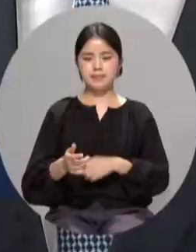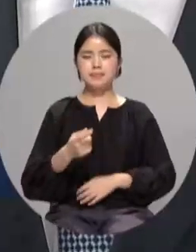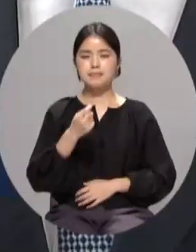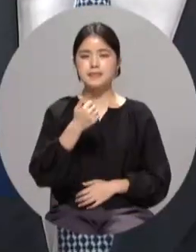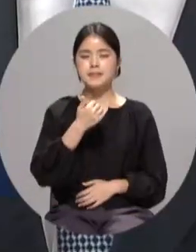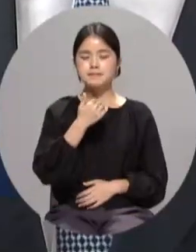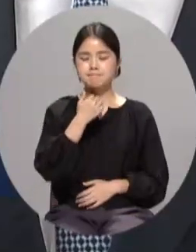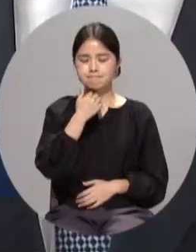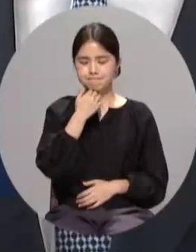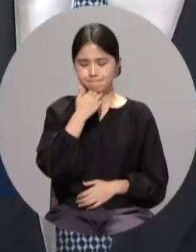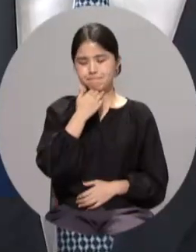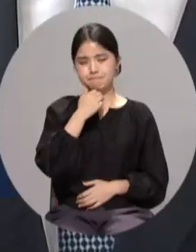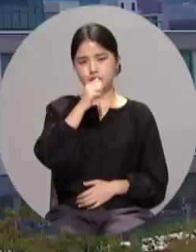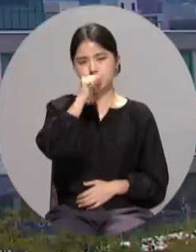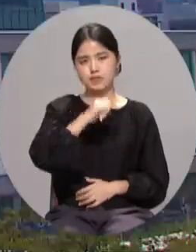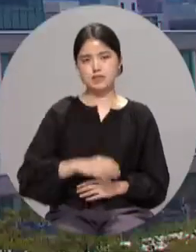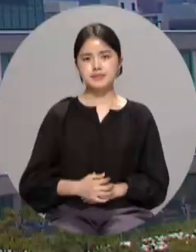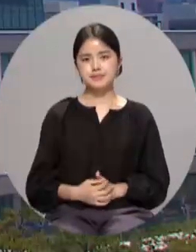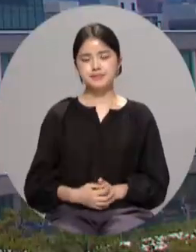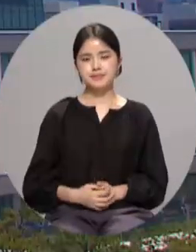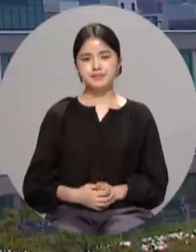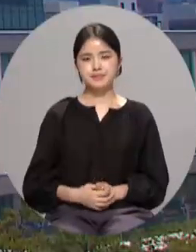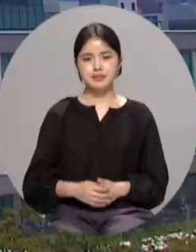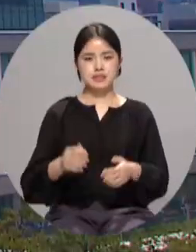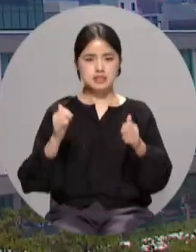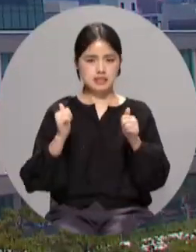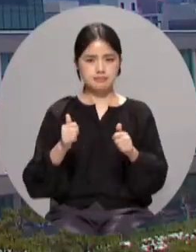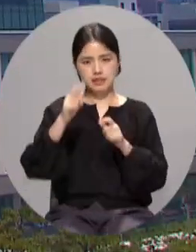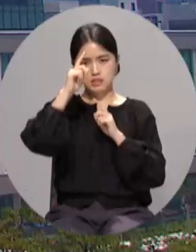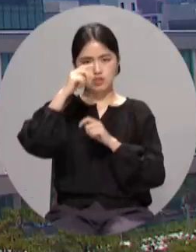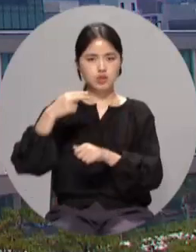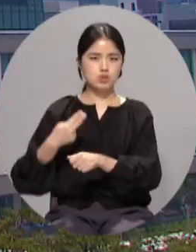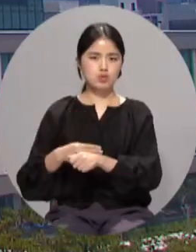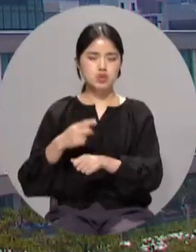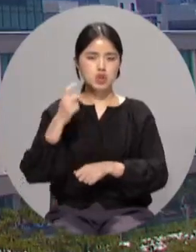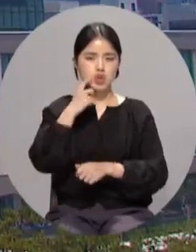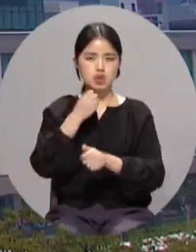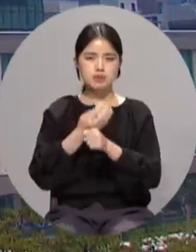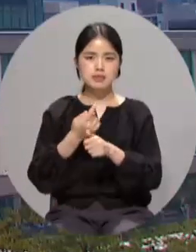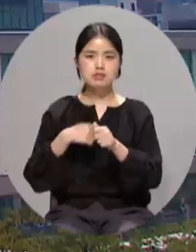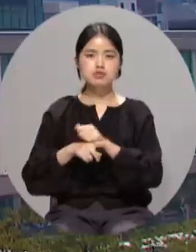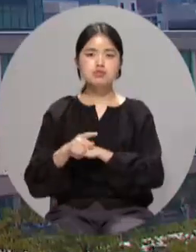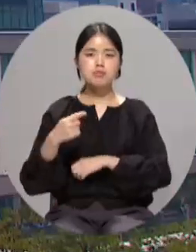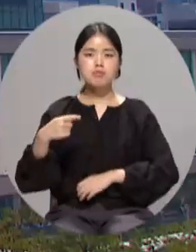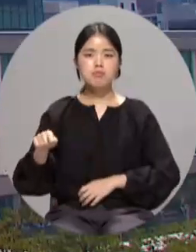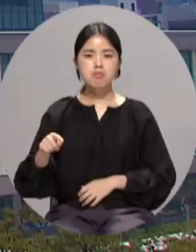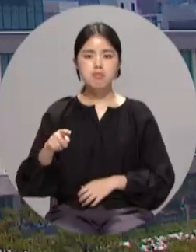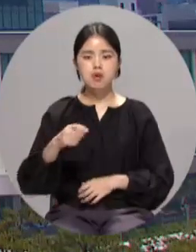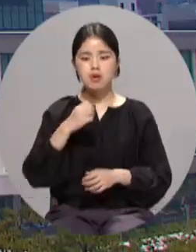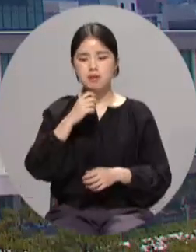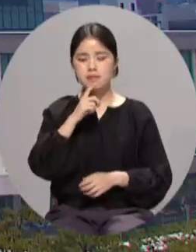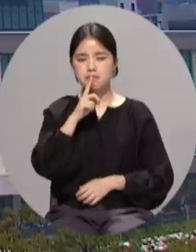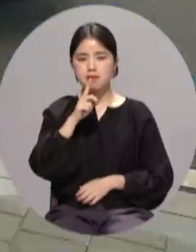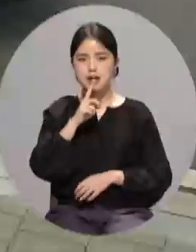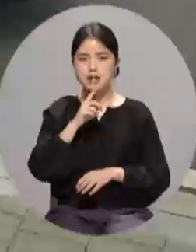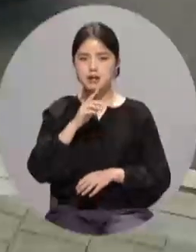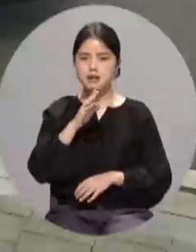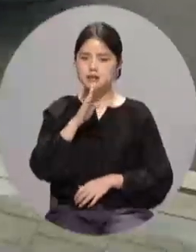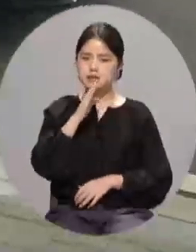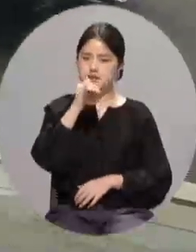지켜봐 주시는 게 좋을 것 같습니다. 재판은 이기재 교수의 위증 이유와 진술 신빙성에 초점이